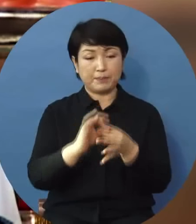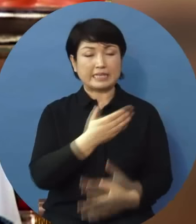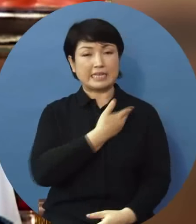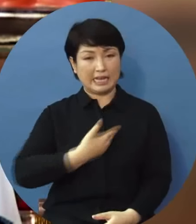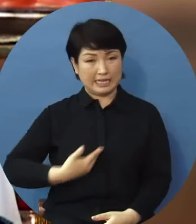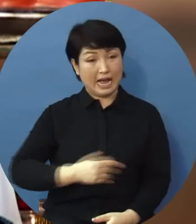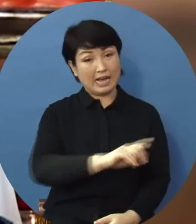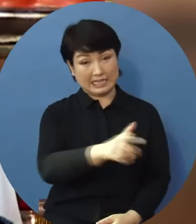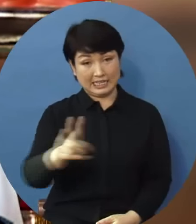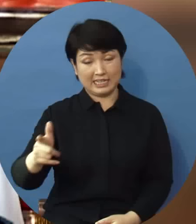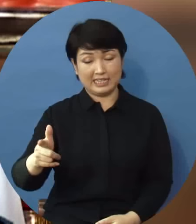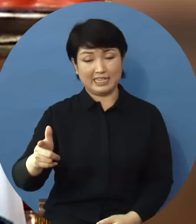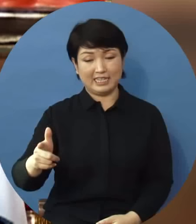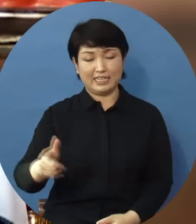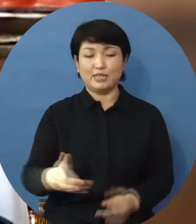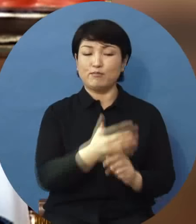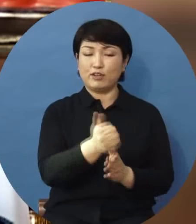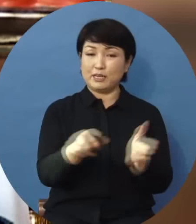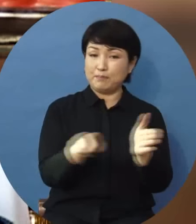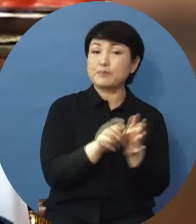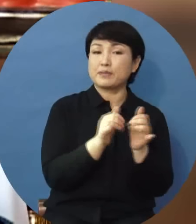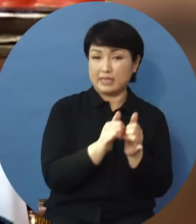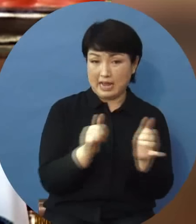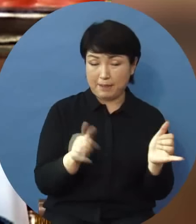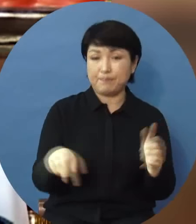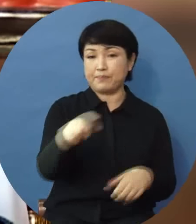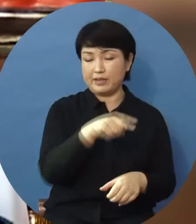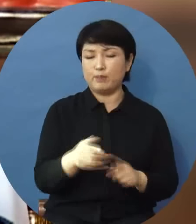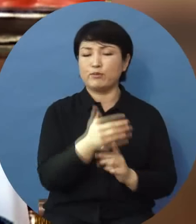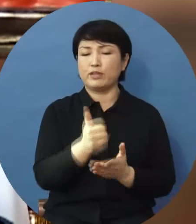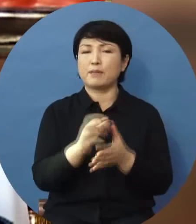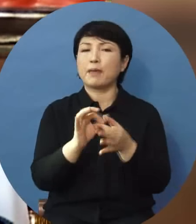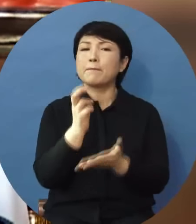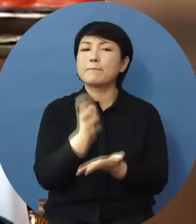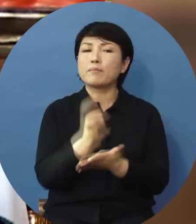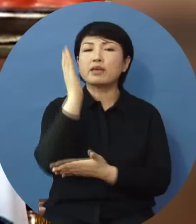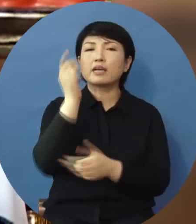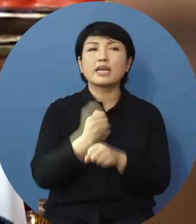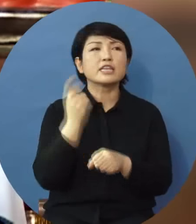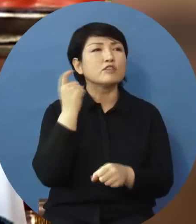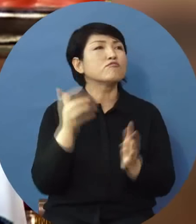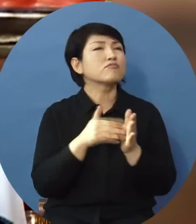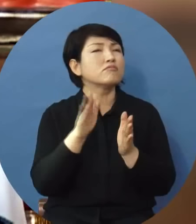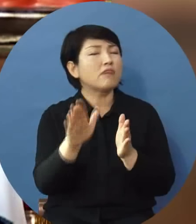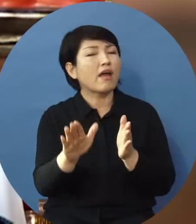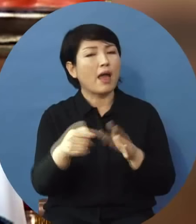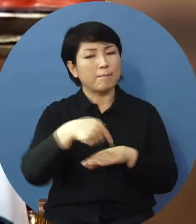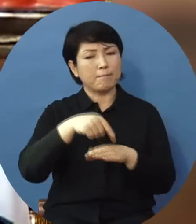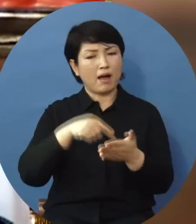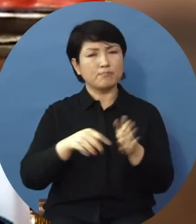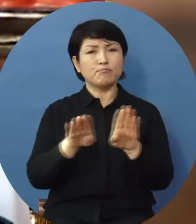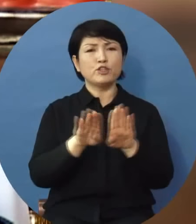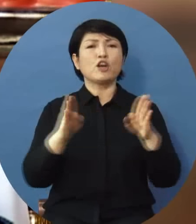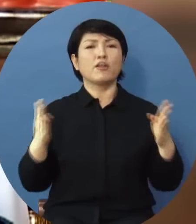부처님의 제자들 당시에 불자들은 부처님의 법문을 듣고 깨달았다,